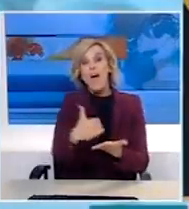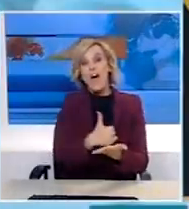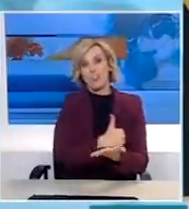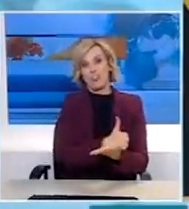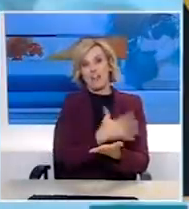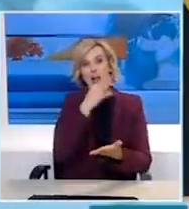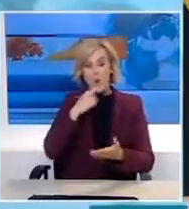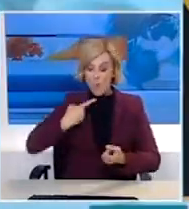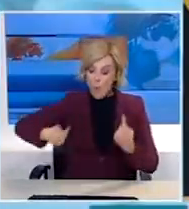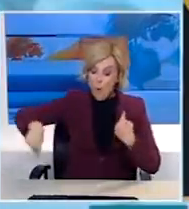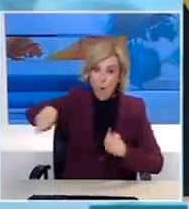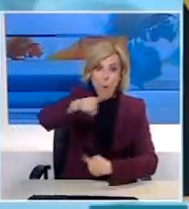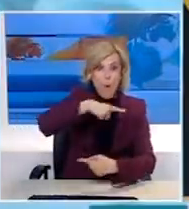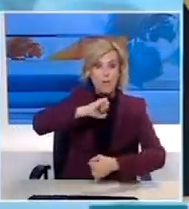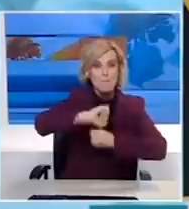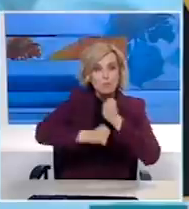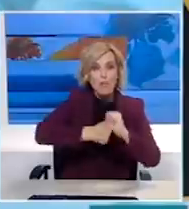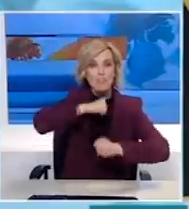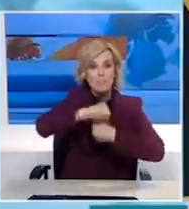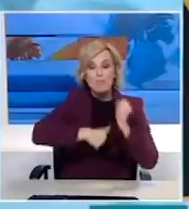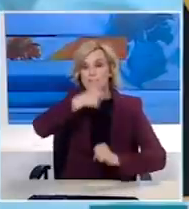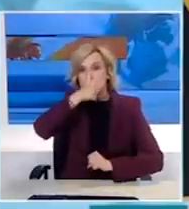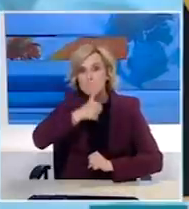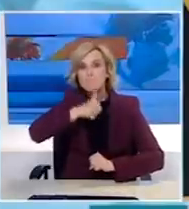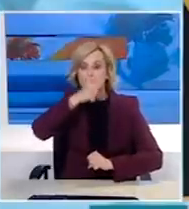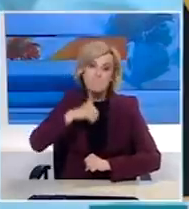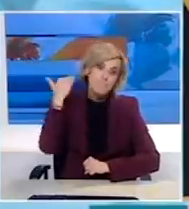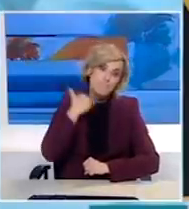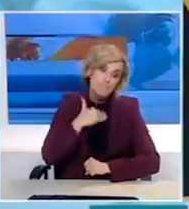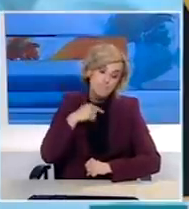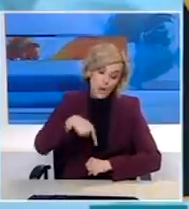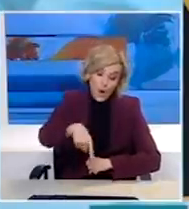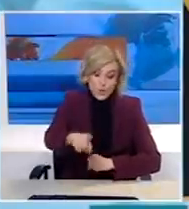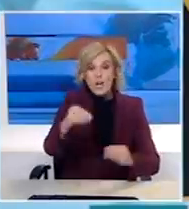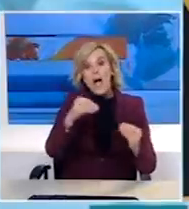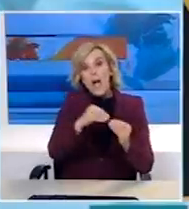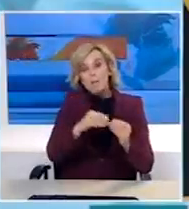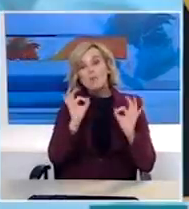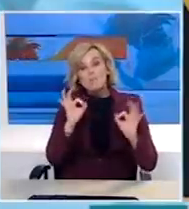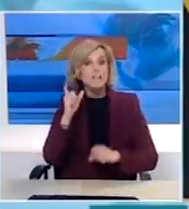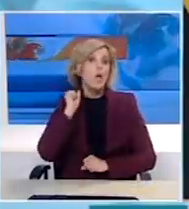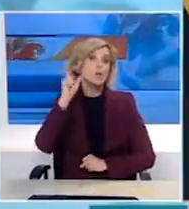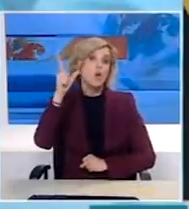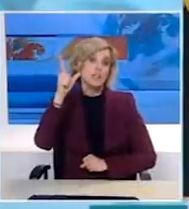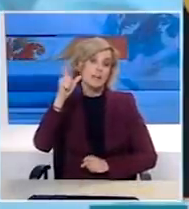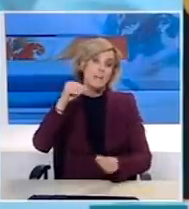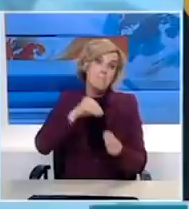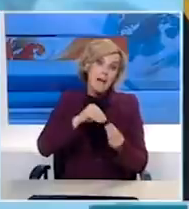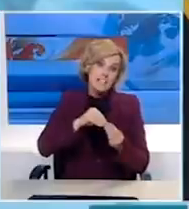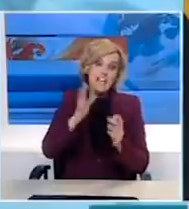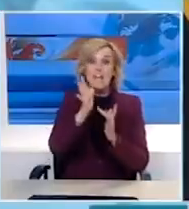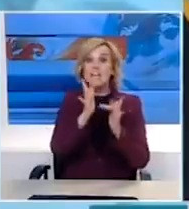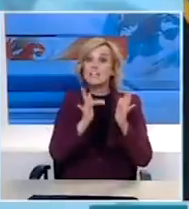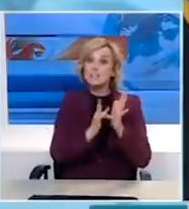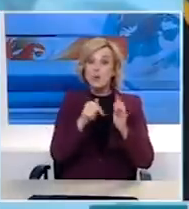έχουμε κάνει όλοι μαζί μέχρι σήμερα. Τον Απρίλιο τον έχουμε συνδέσει με το Πάσχα, τη μεγάλη γιορτή της Χριστιανοσύνης. Όλοι ξέρουμε και